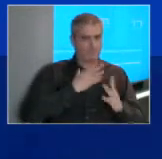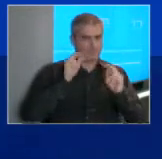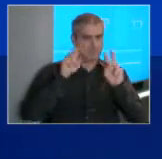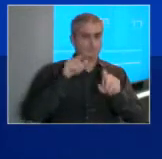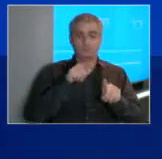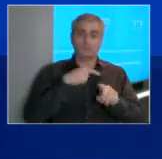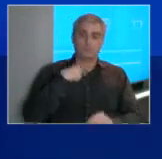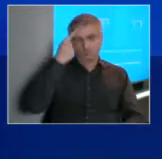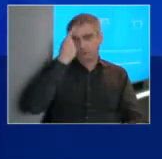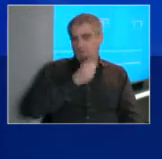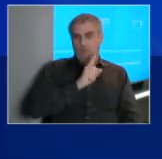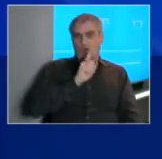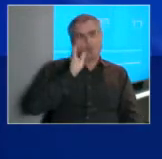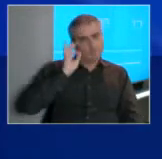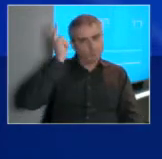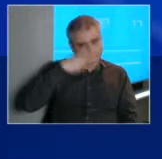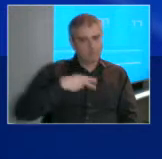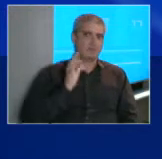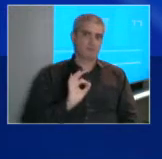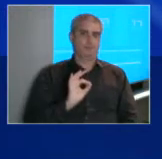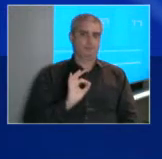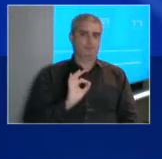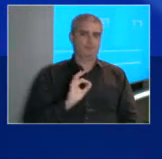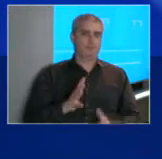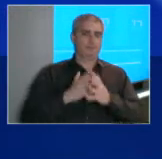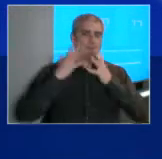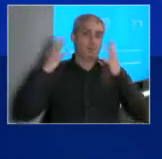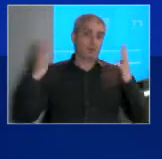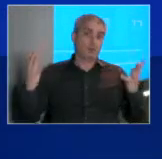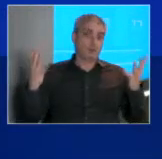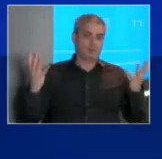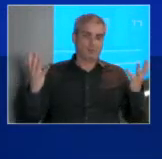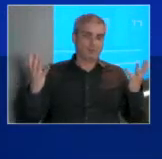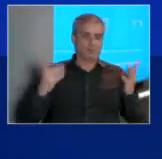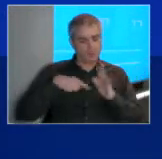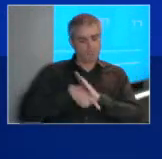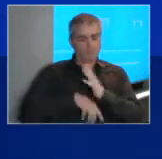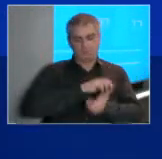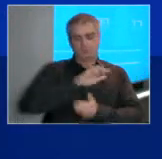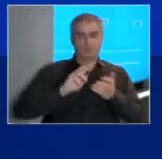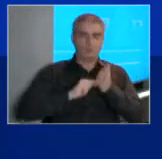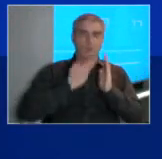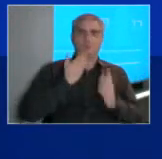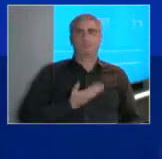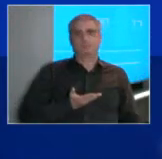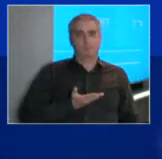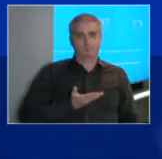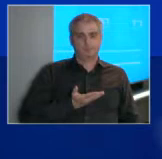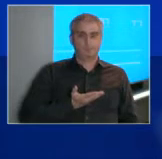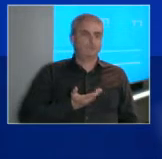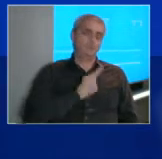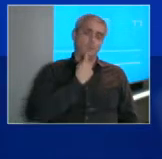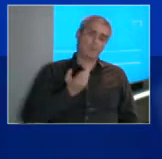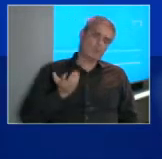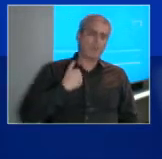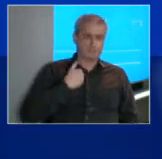לצטט אותם, אני חושב שהם לא עד הסוף מבינים את גודל, את עומק הפלונטר הפוליטי בישראל. הם